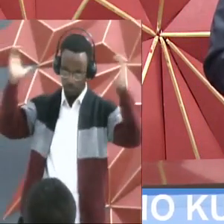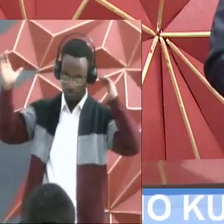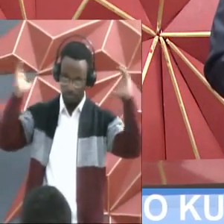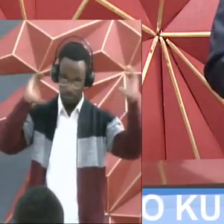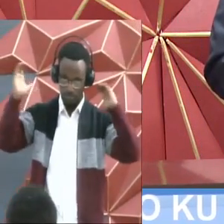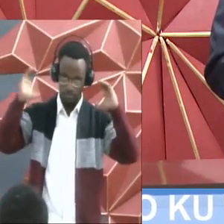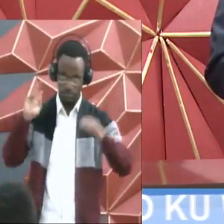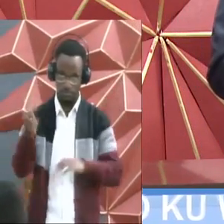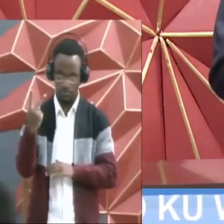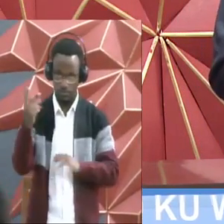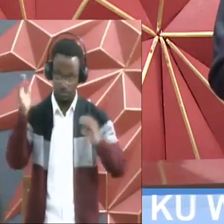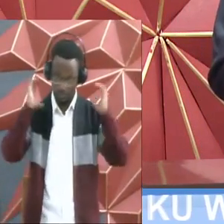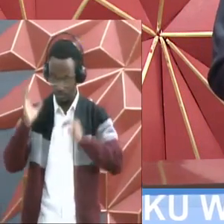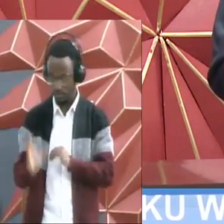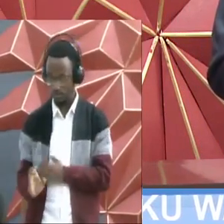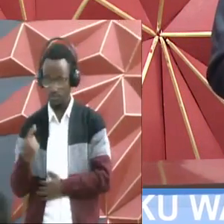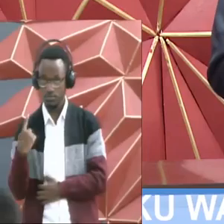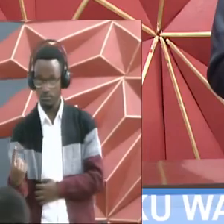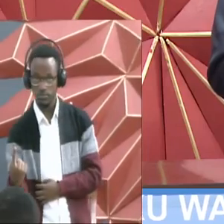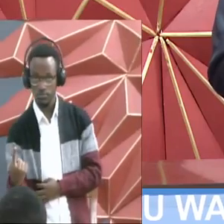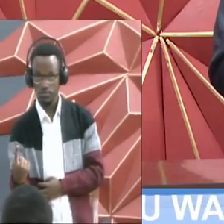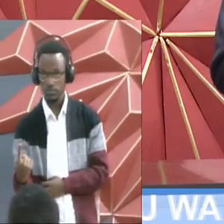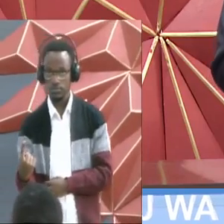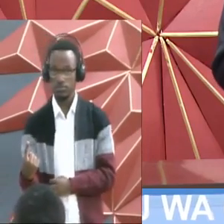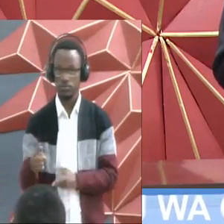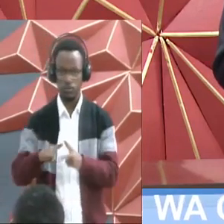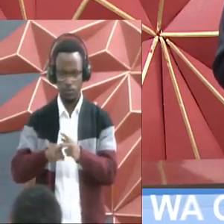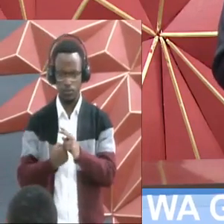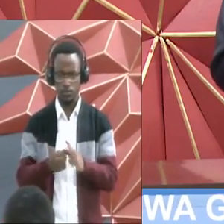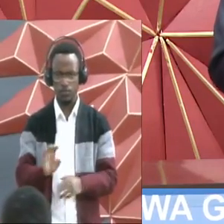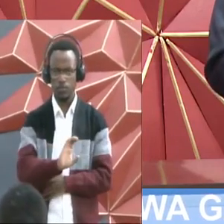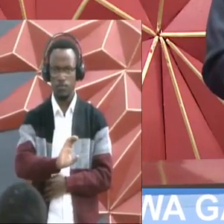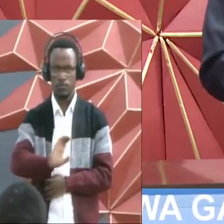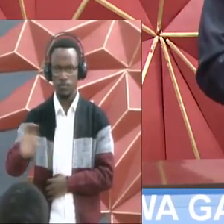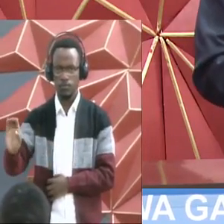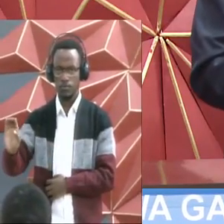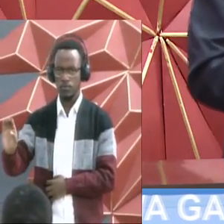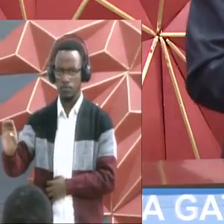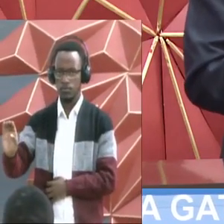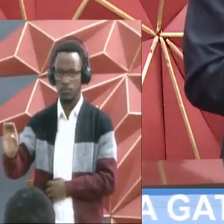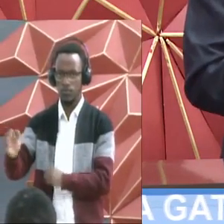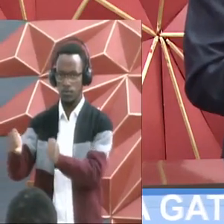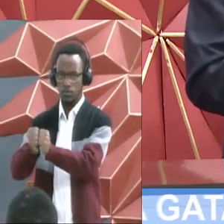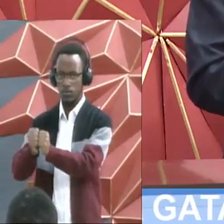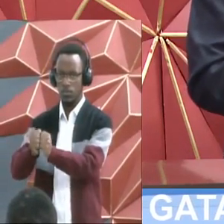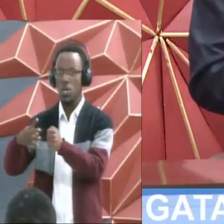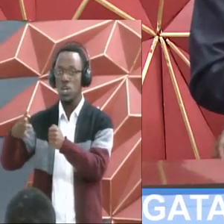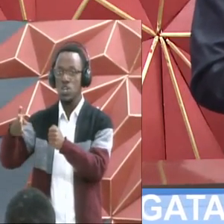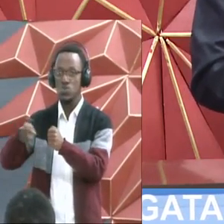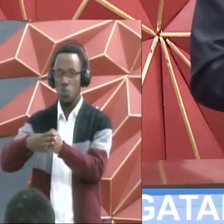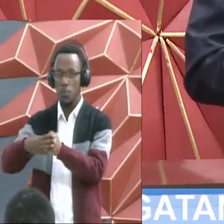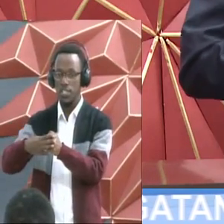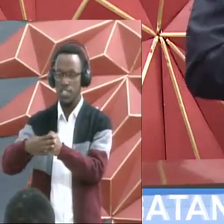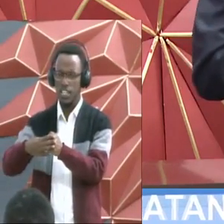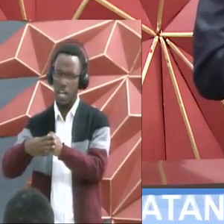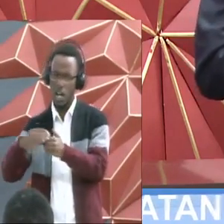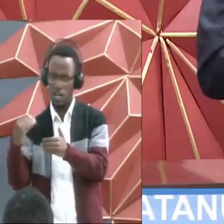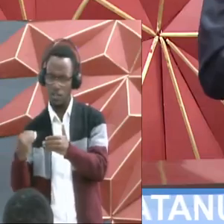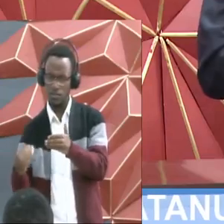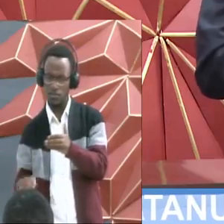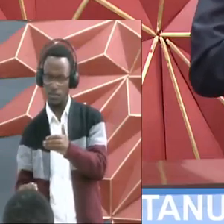Abikorinto ba kabiri igice cya mbere dusome guhera ku murongo wa 19 tugeze ku